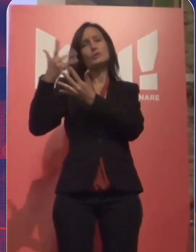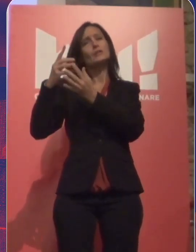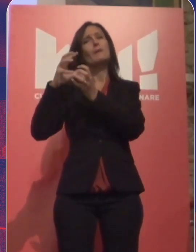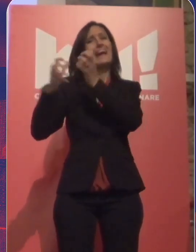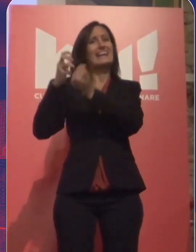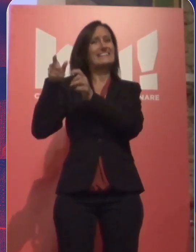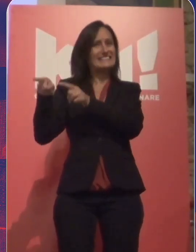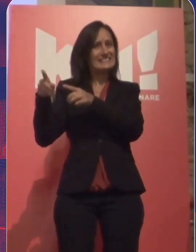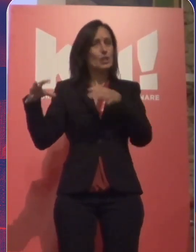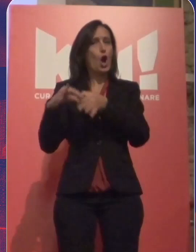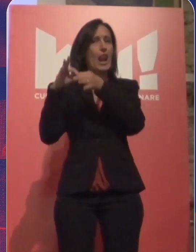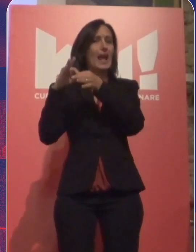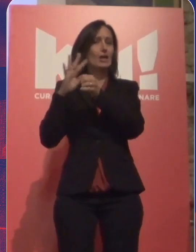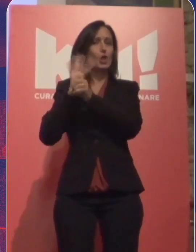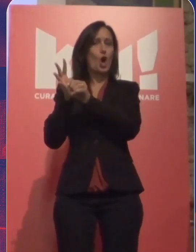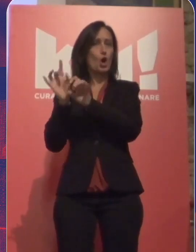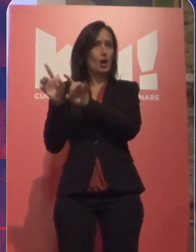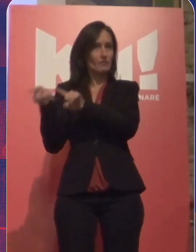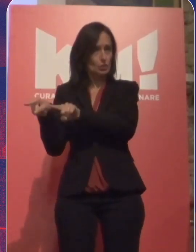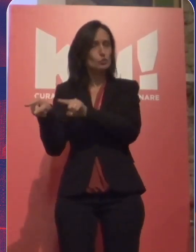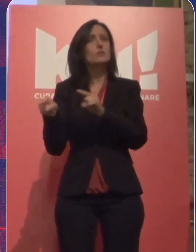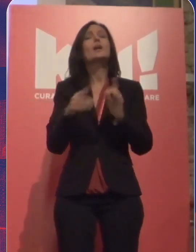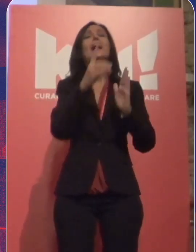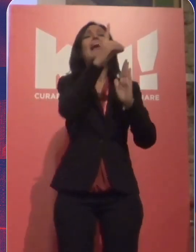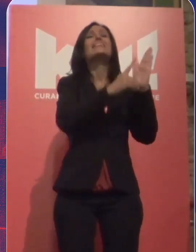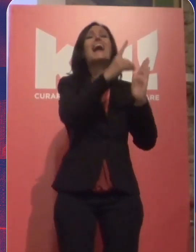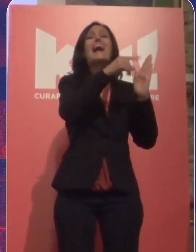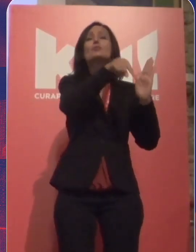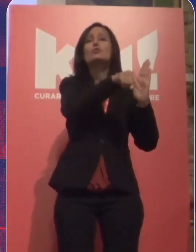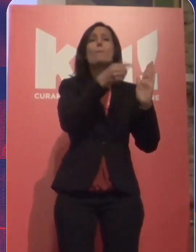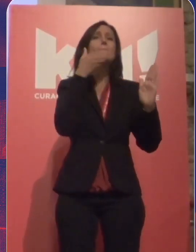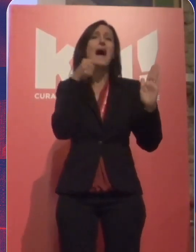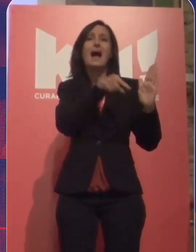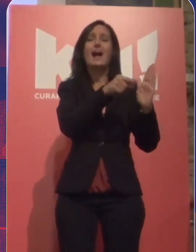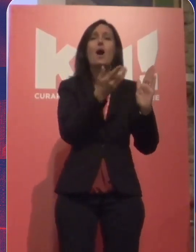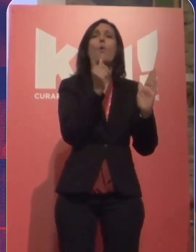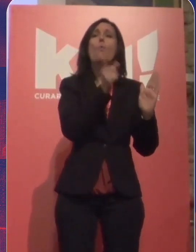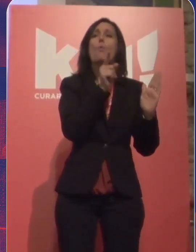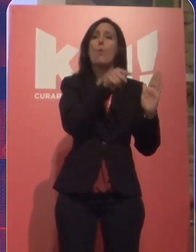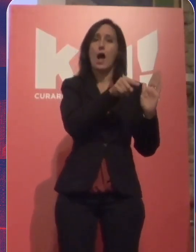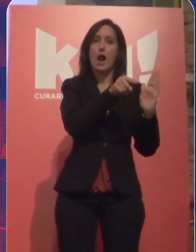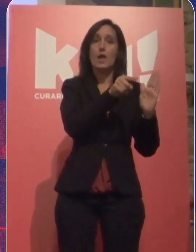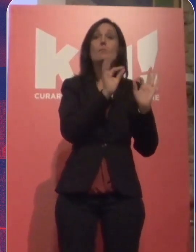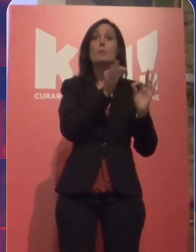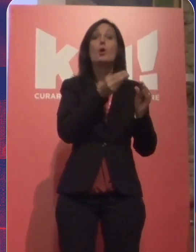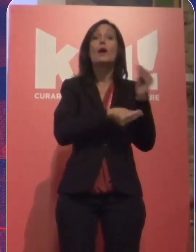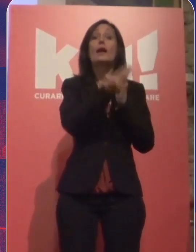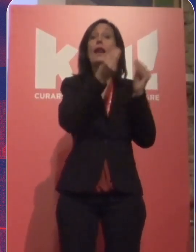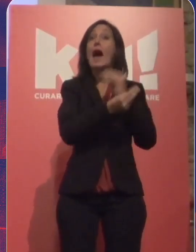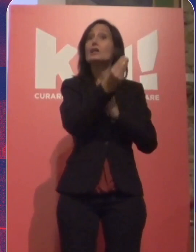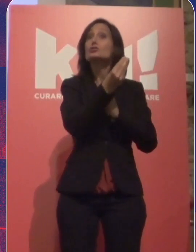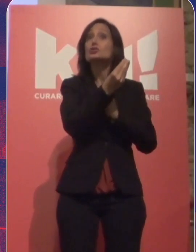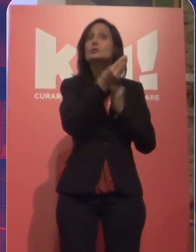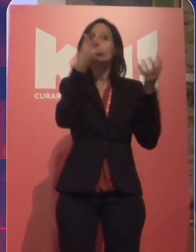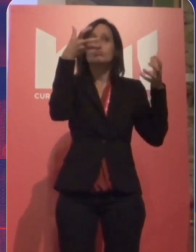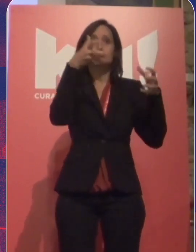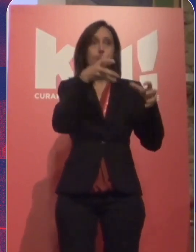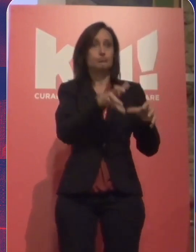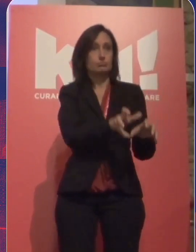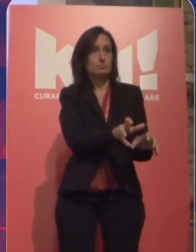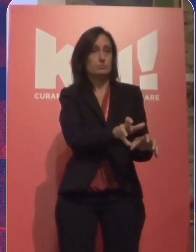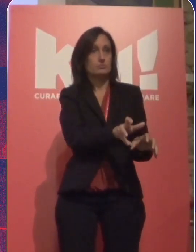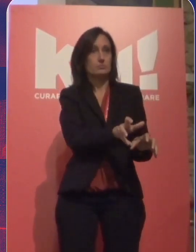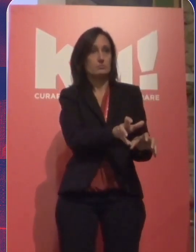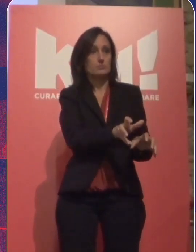il calo drastico radicale previsto e già in corso delle nascite il fatto che